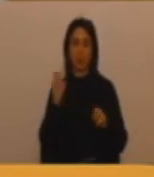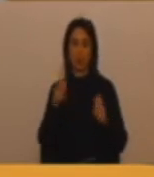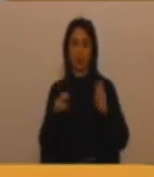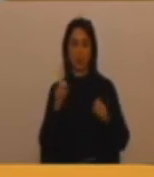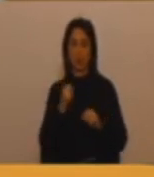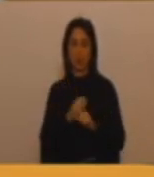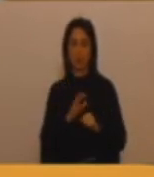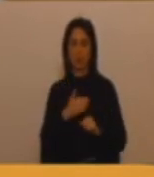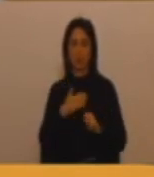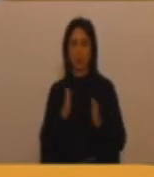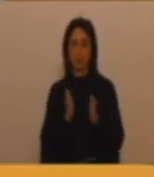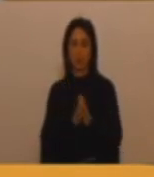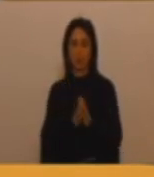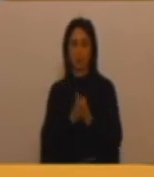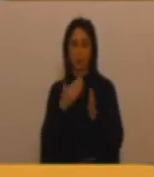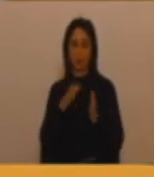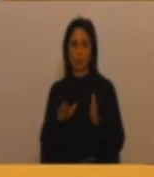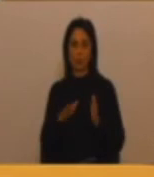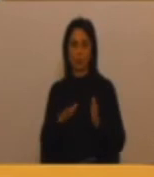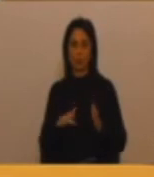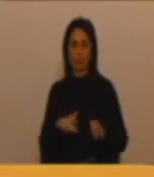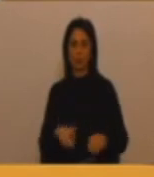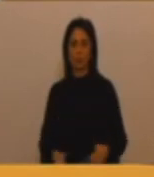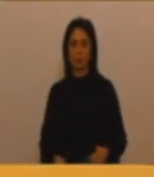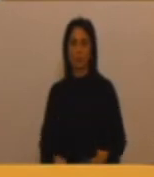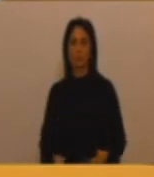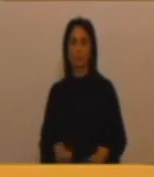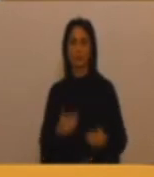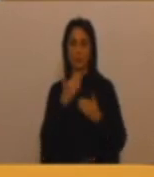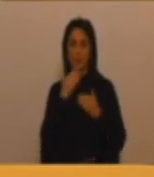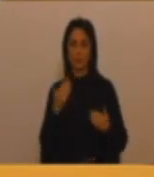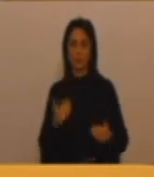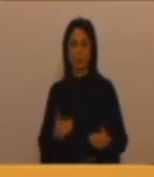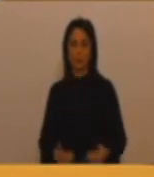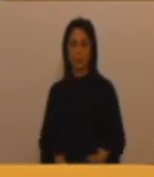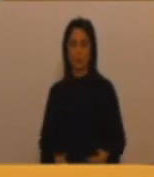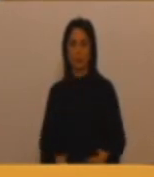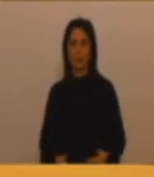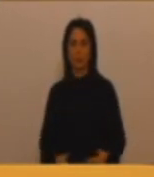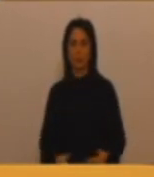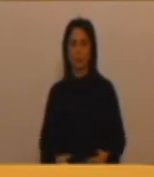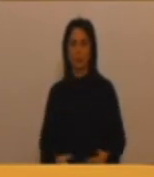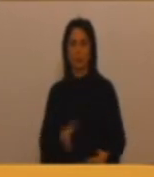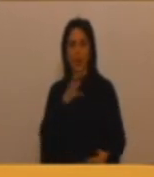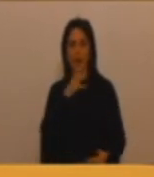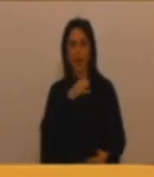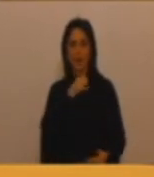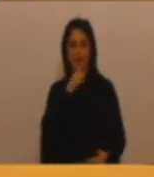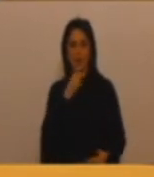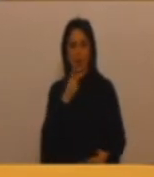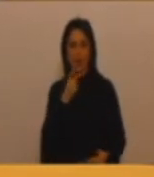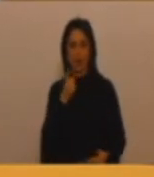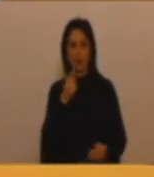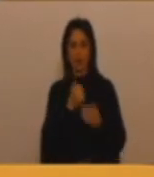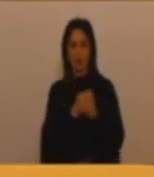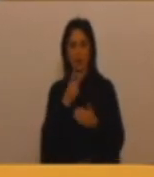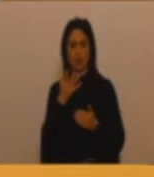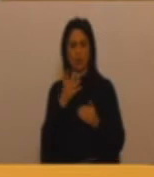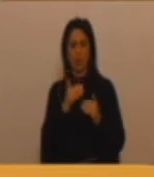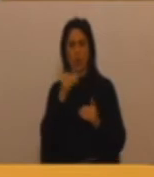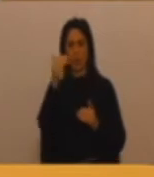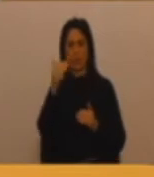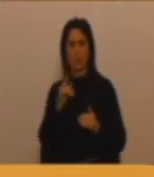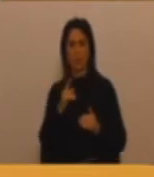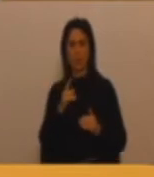ჩემი თხოვნა იქნება უკვე კატეგორიული თხოვნა. და ბოლოს ასაკიო ბძანა აქა 21-დან 25-ზე რატო აციეთო.